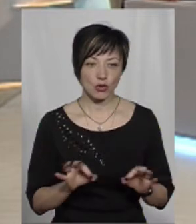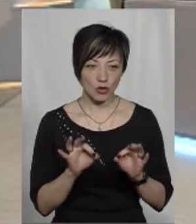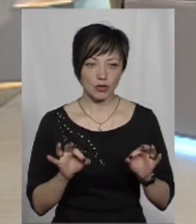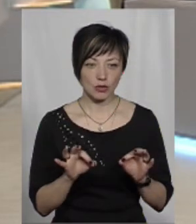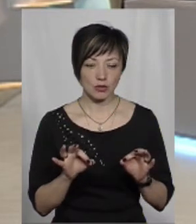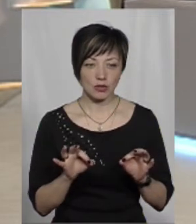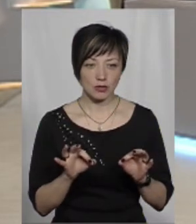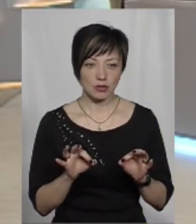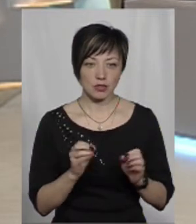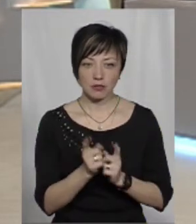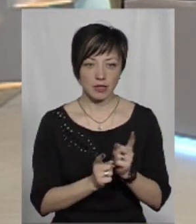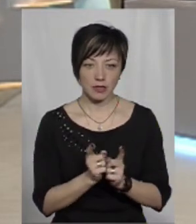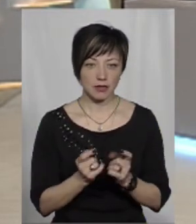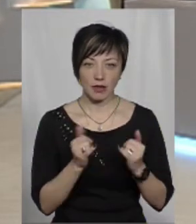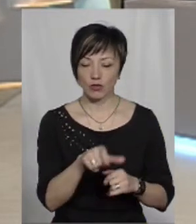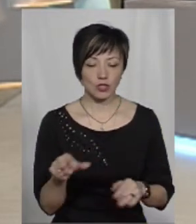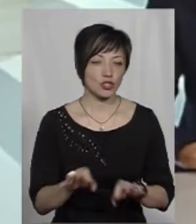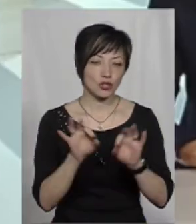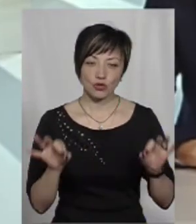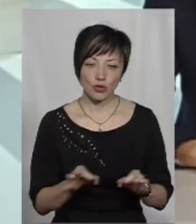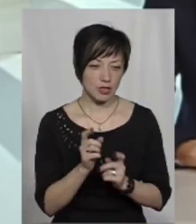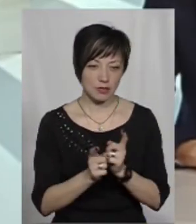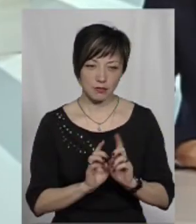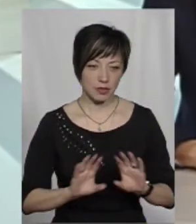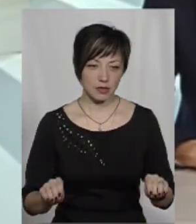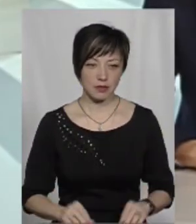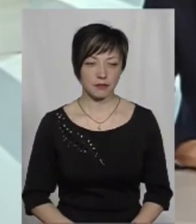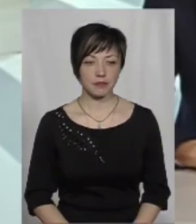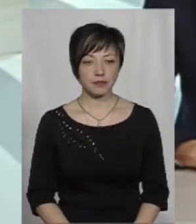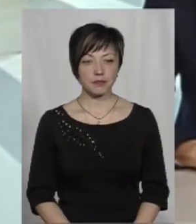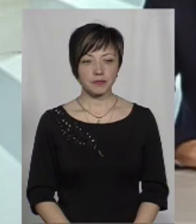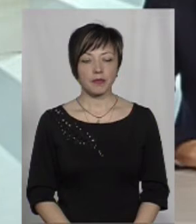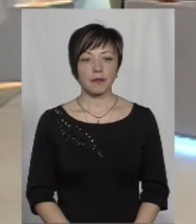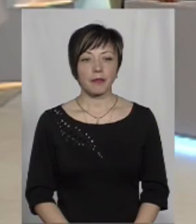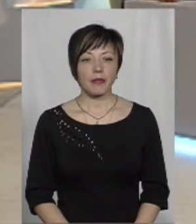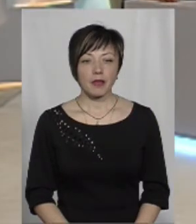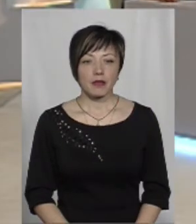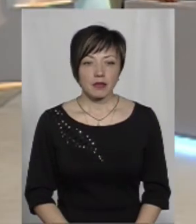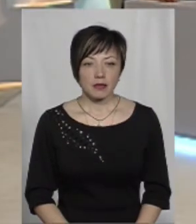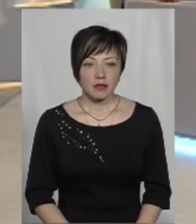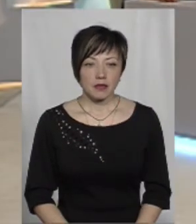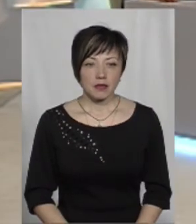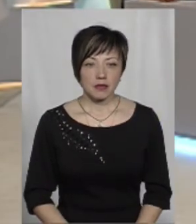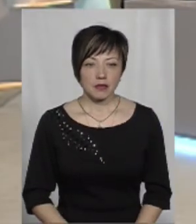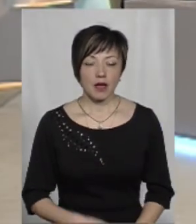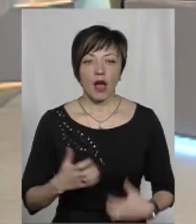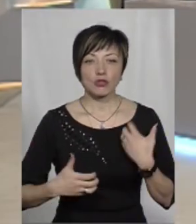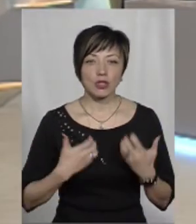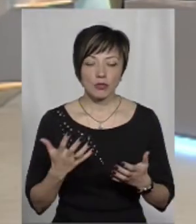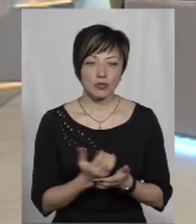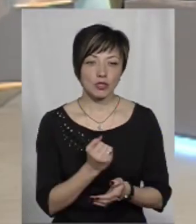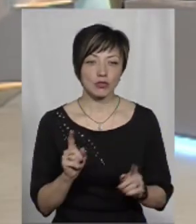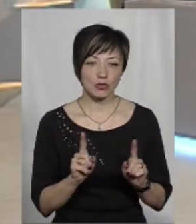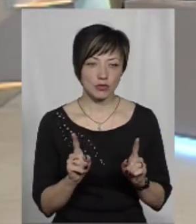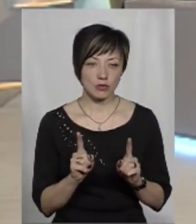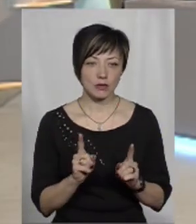нічого. Чи зміниться щось для споживача? Для споживача нічого не зміниться. Вони це не, більшість, скажімо, такий ажіотаж